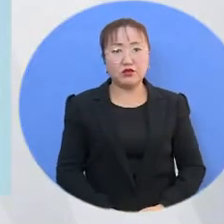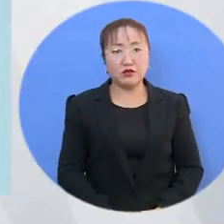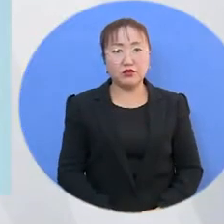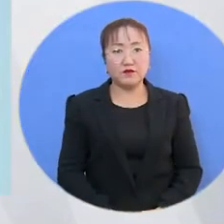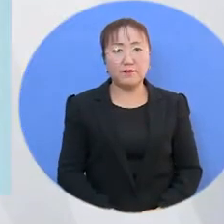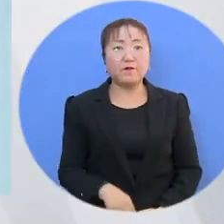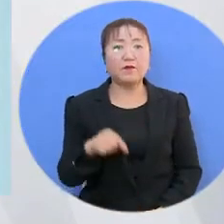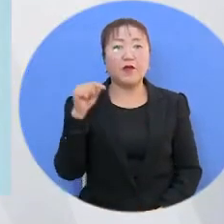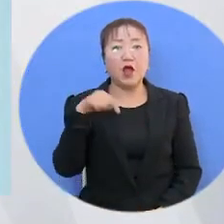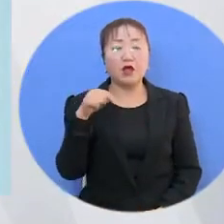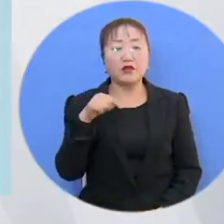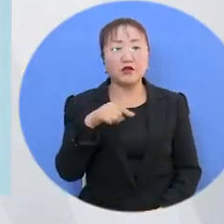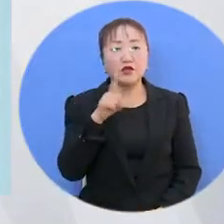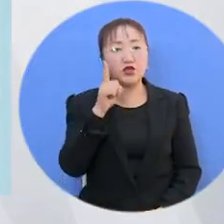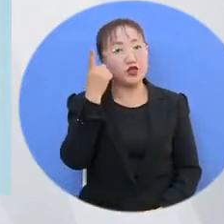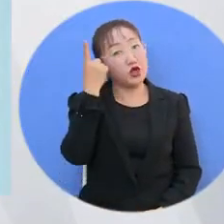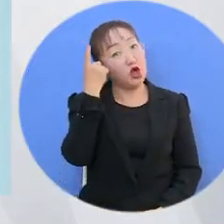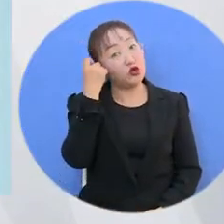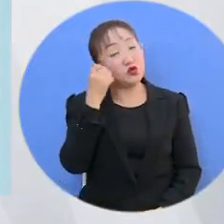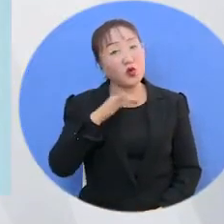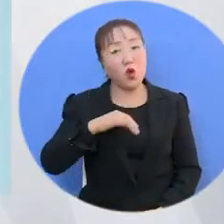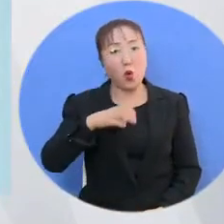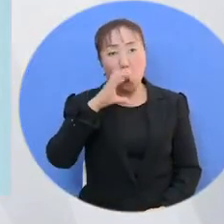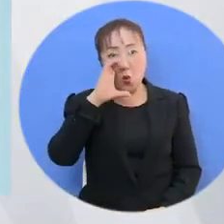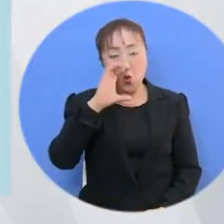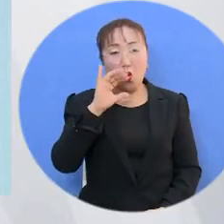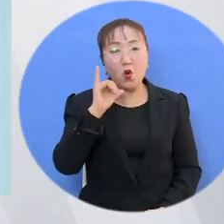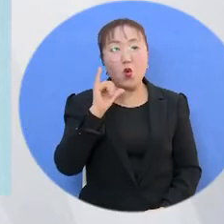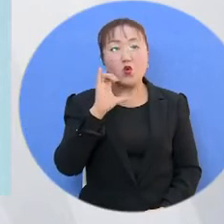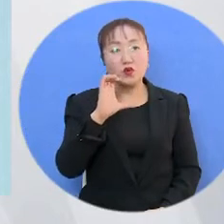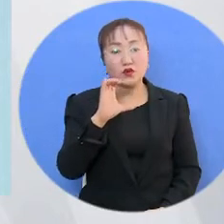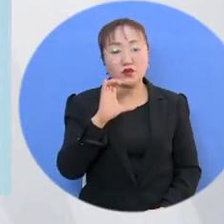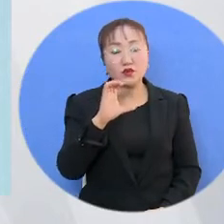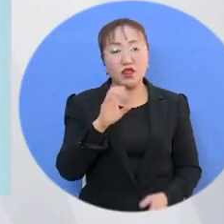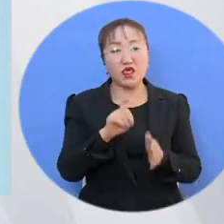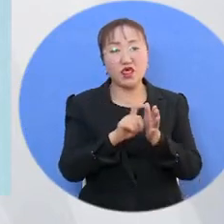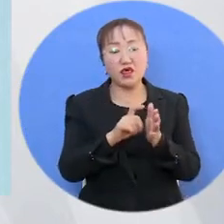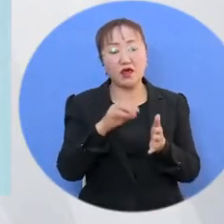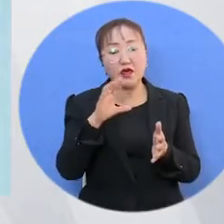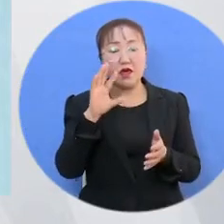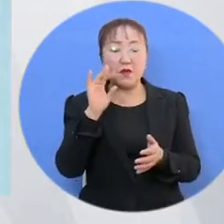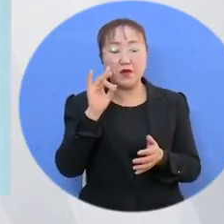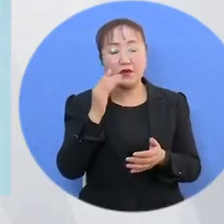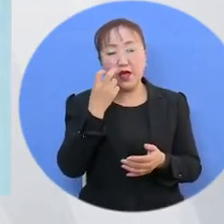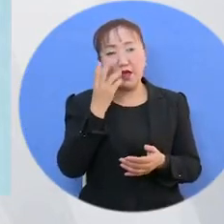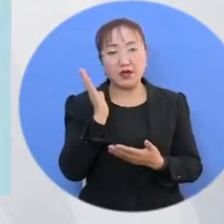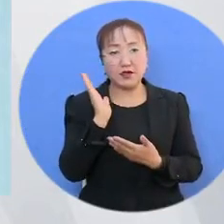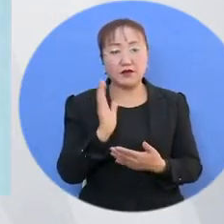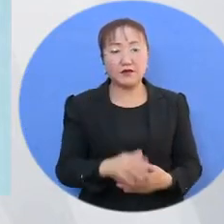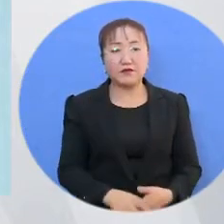Одоо бүгдээрээ хоногт уух усны хэмжээг дэлгэцэн дээрс харъя. Дэлхийн эрүүл мэндийн